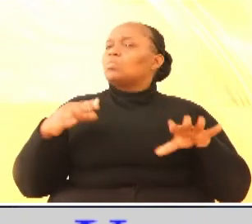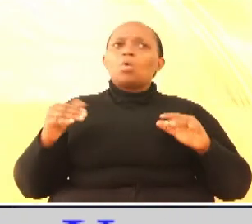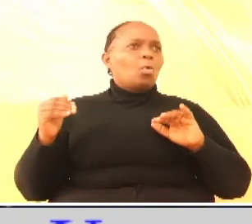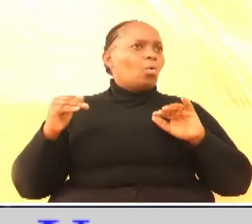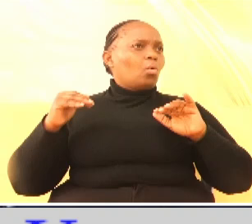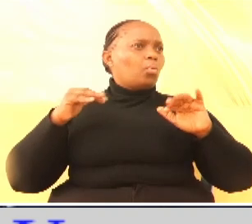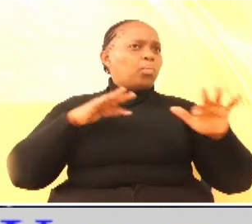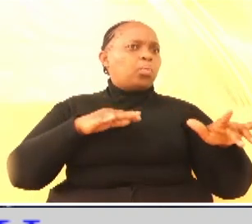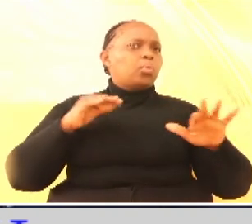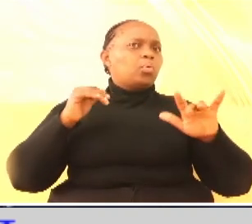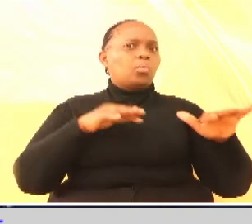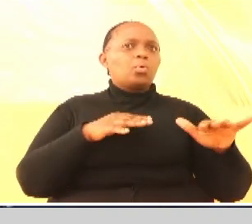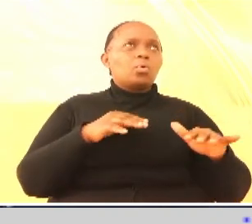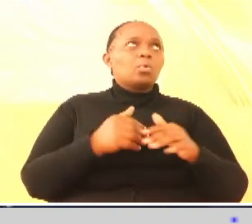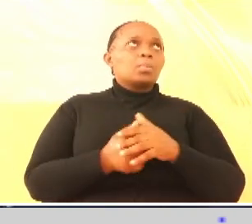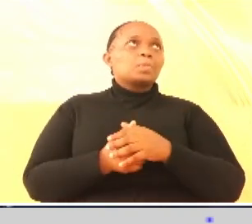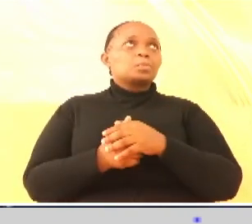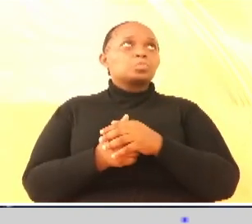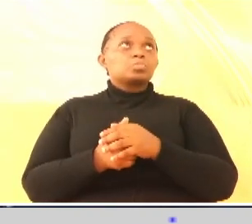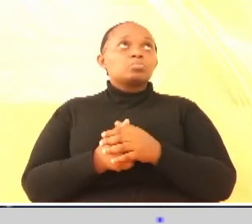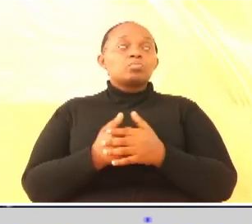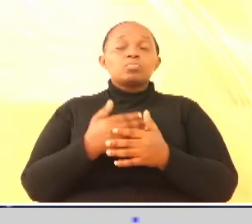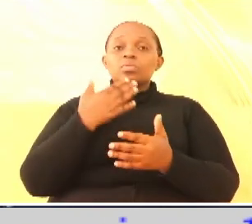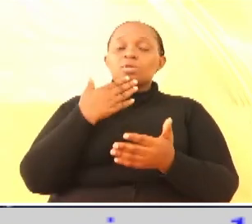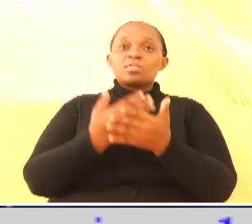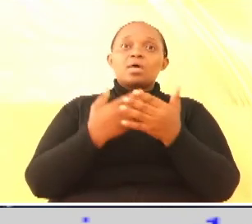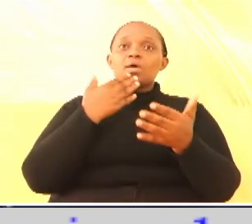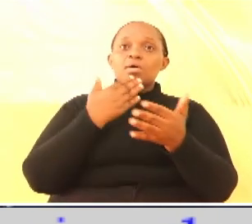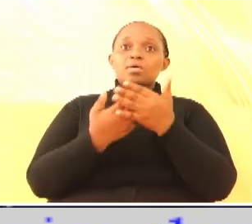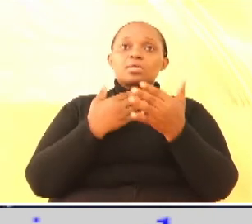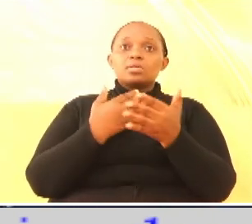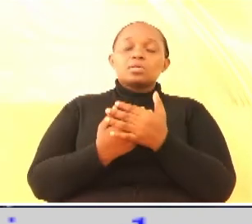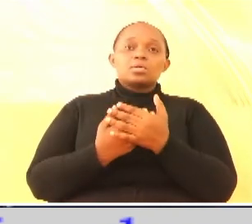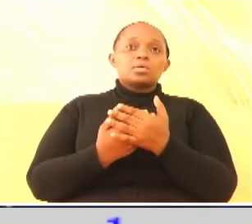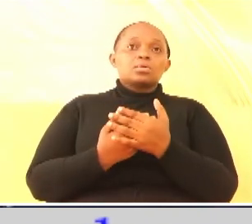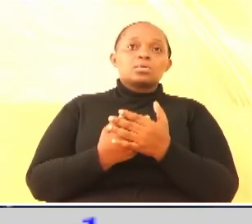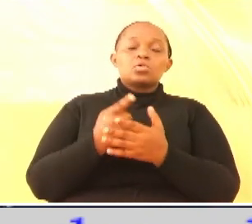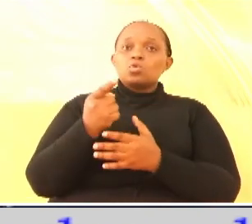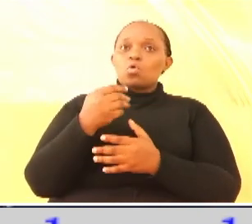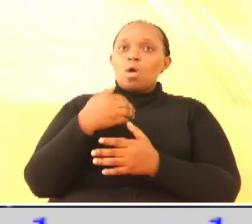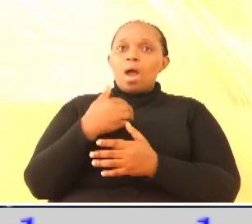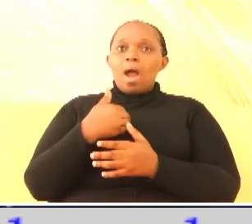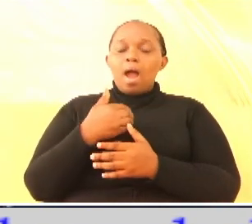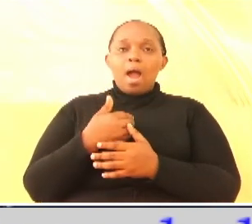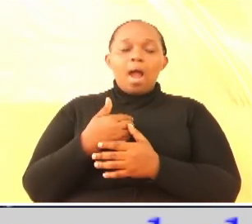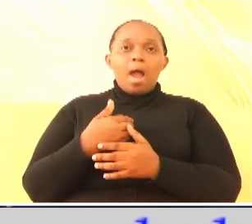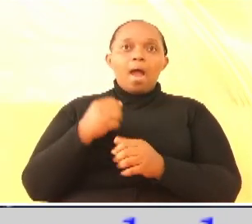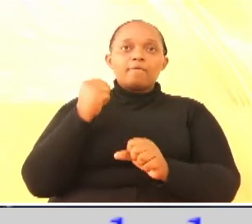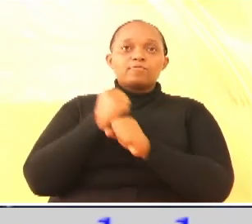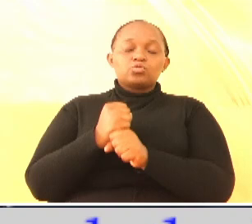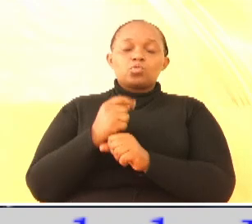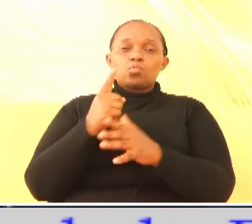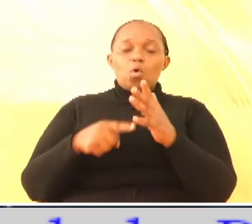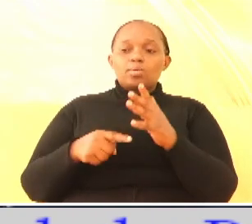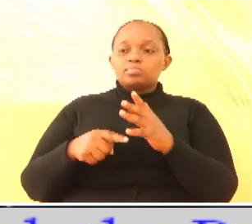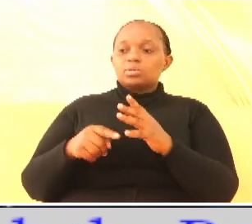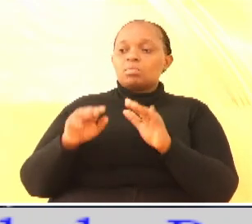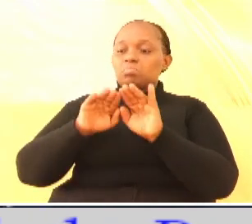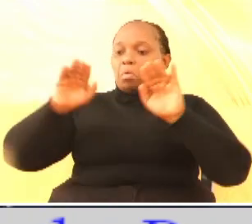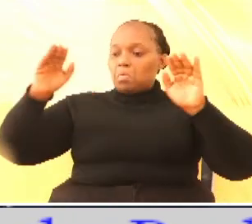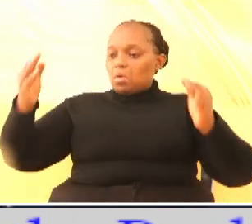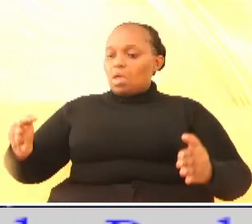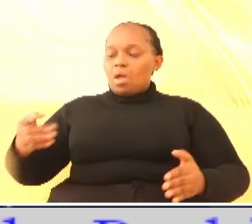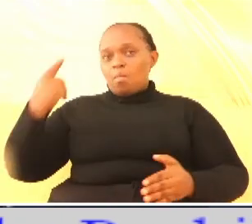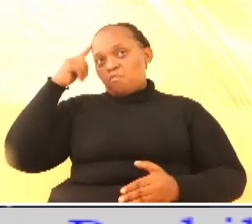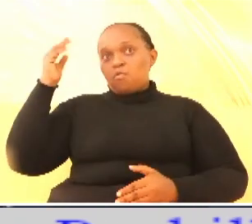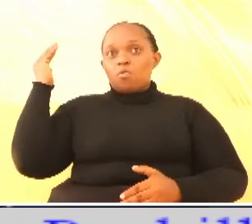wanyoroshwe kabisa. Because you have no impact. Asante sana, nimeona mmeweka platform hapo nje ya kuhubiri. Diposa wajue huku tuna kanisa. Bwana Yesu asifiwe.